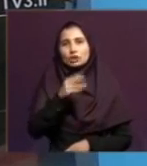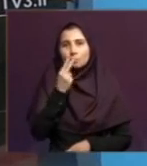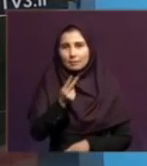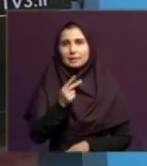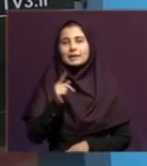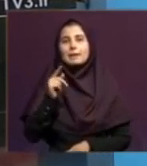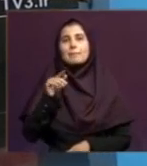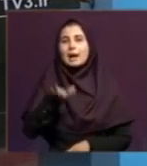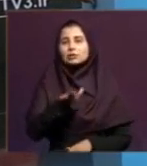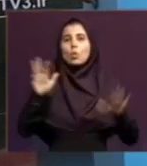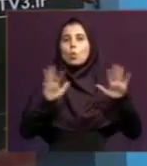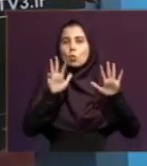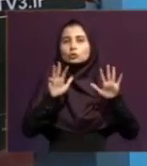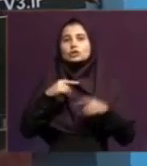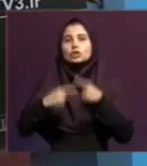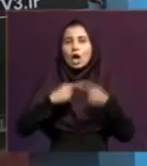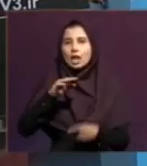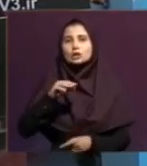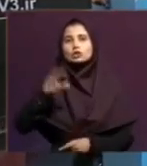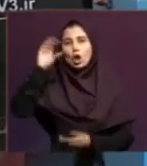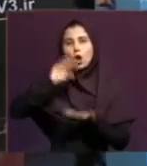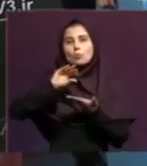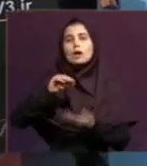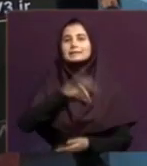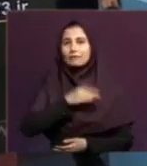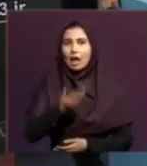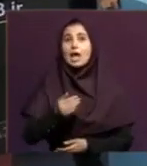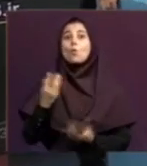توی بچه 9 ساله هم میتونن از همون شامپو استفاده کنن. اگر جواب نداد به پزشک مراجعه کنن.